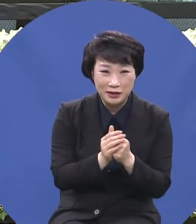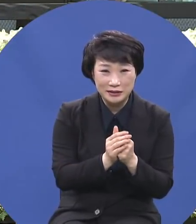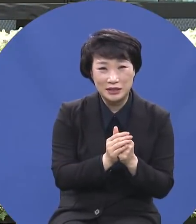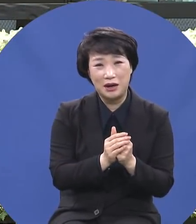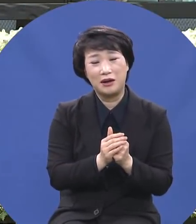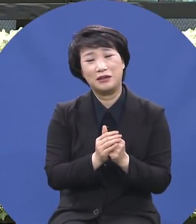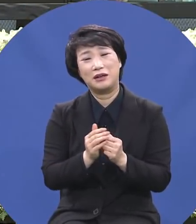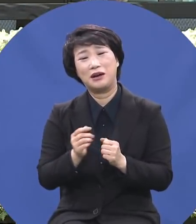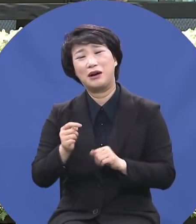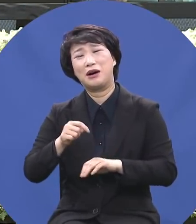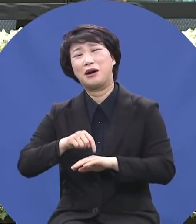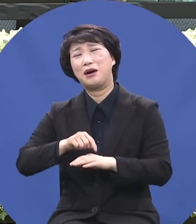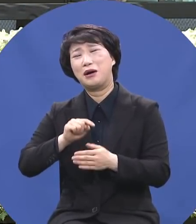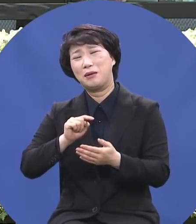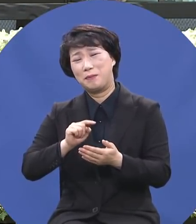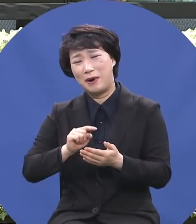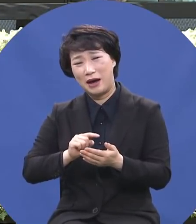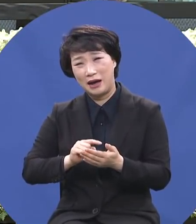외로워서